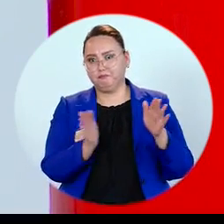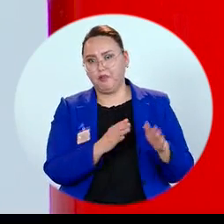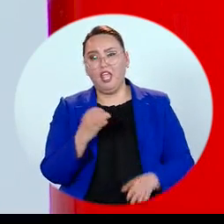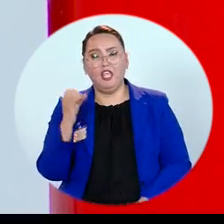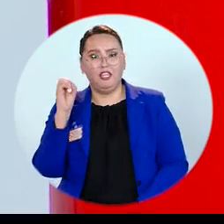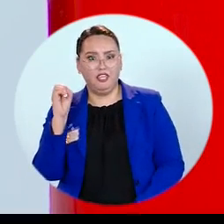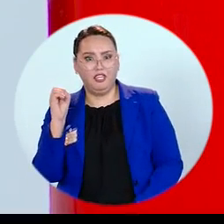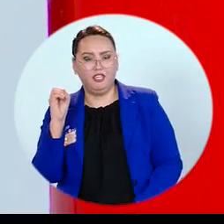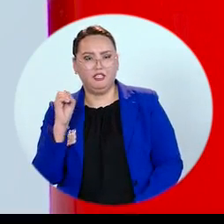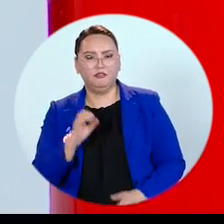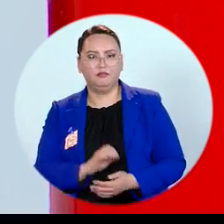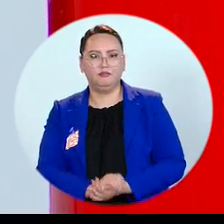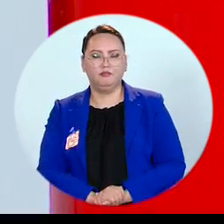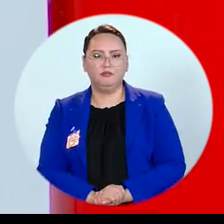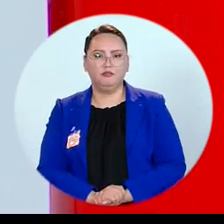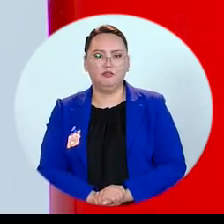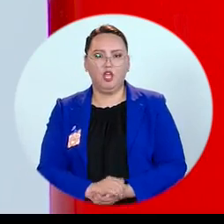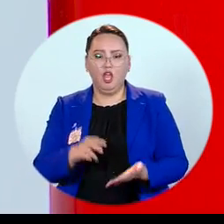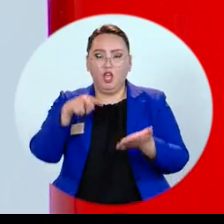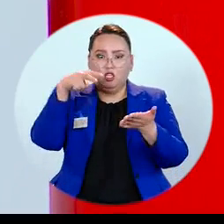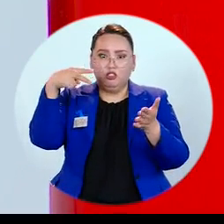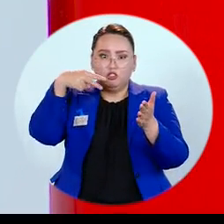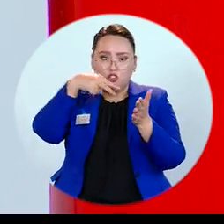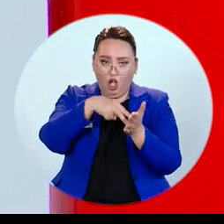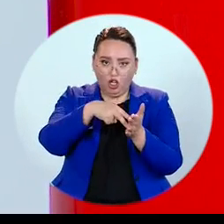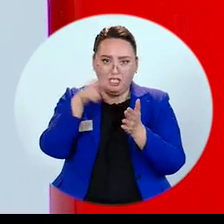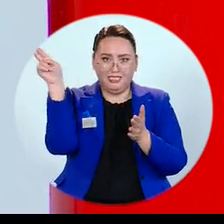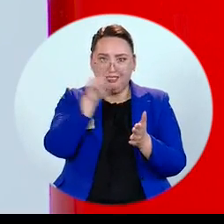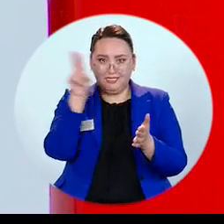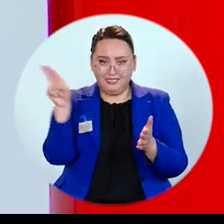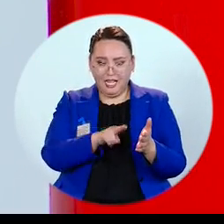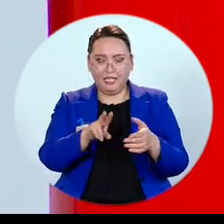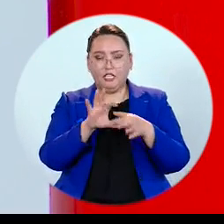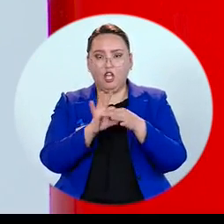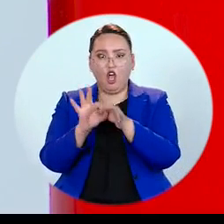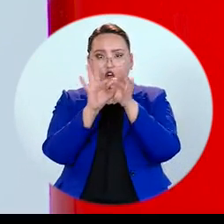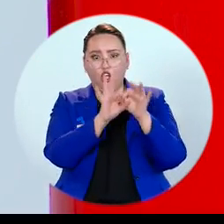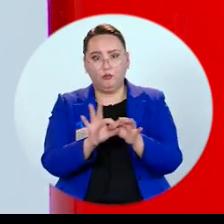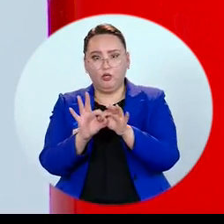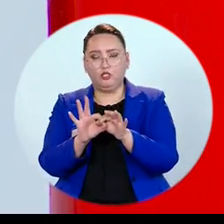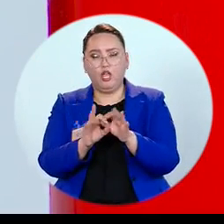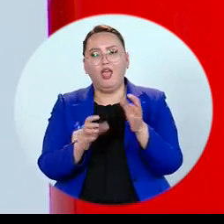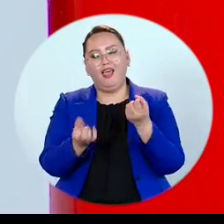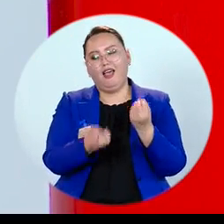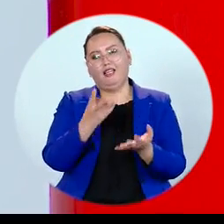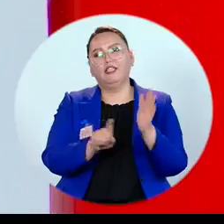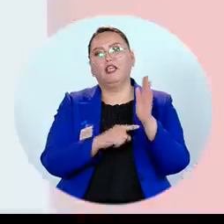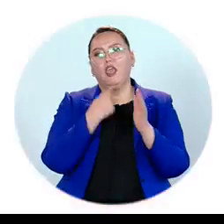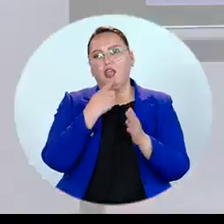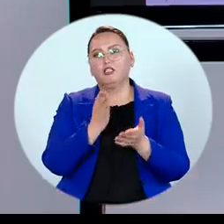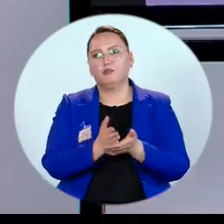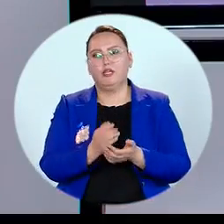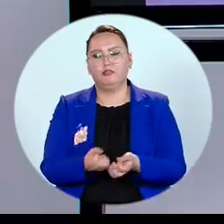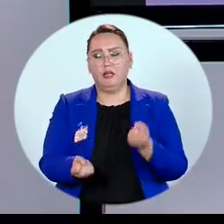ཁྱོད ུགམ མགམ ནས སུམས མི ནས